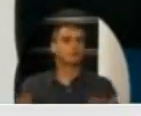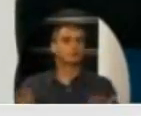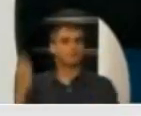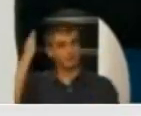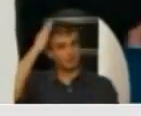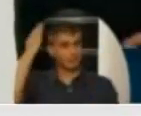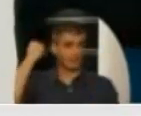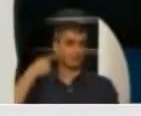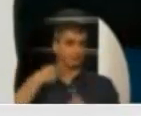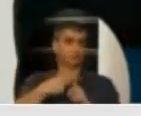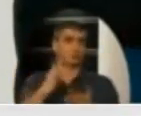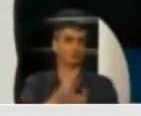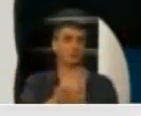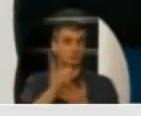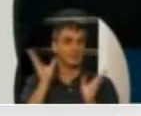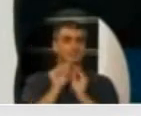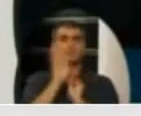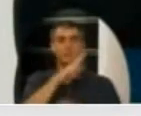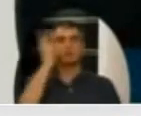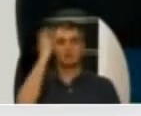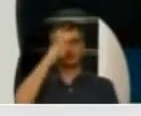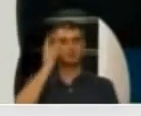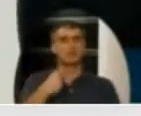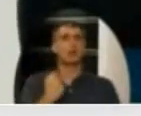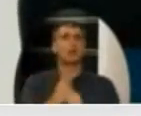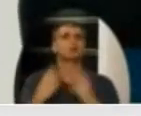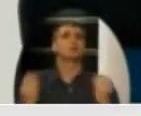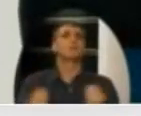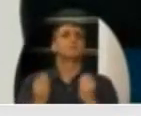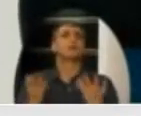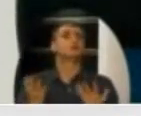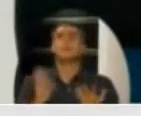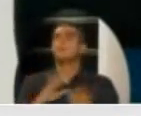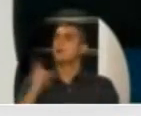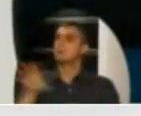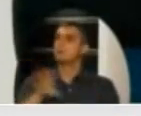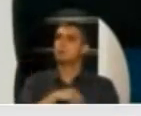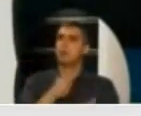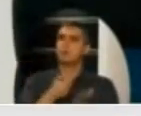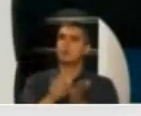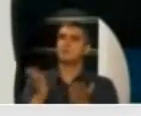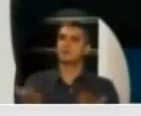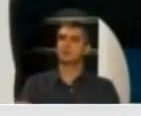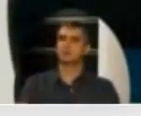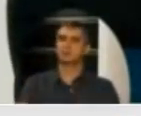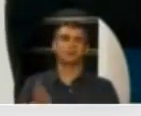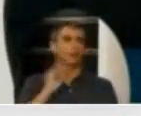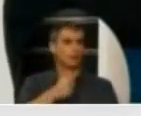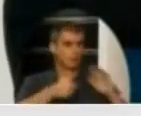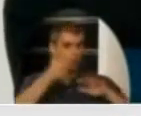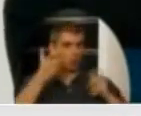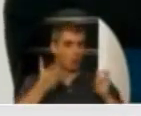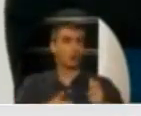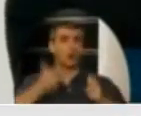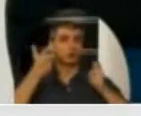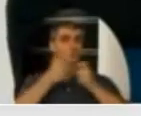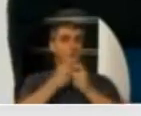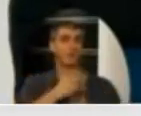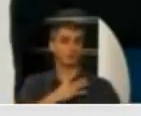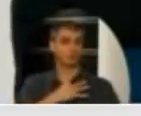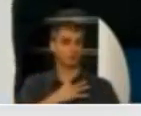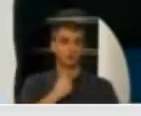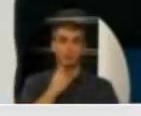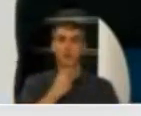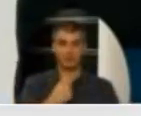שהיה בצומת החלטות והיה שם עם נתניהו, הבין שצריך לעשות משהו. על מה אתה היית מוכן לוותר? גם ראש המפלגה שלנו אמר,